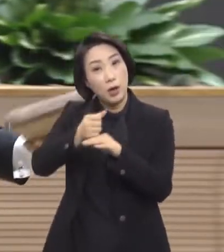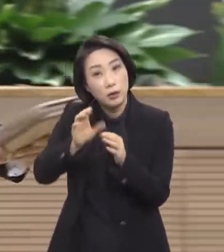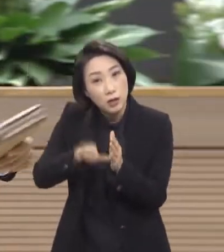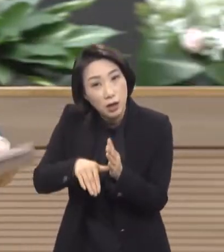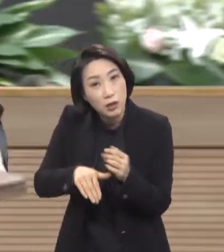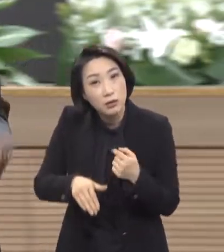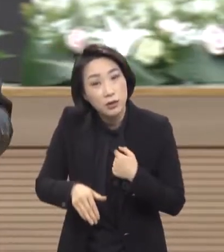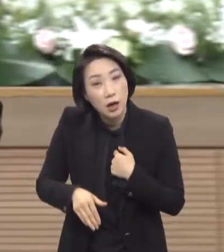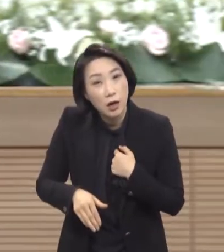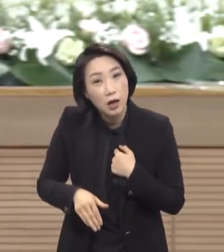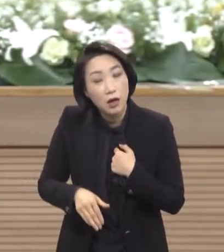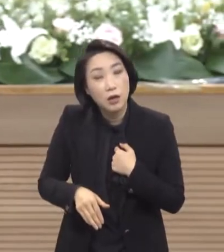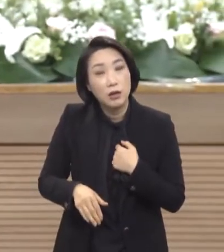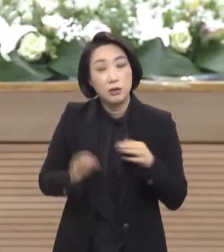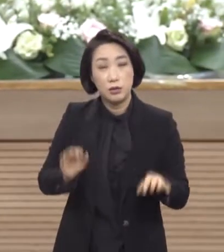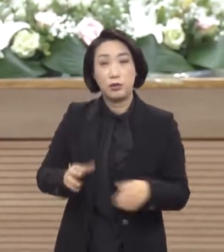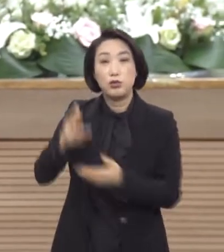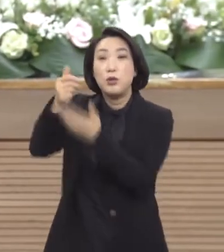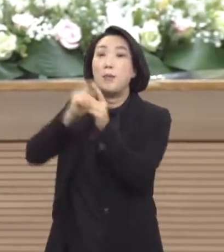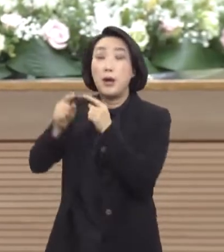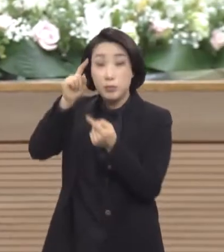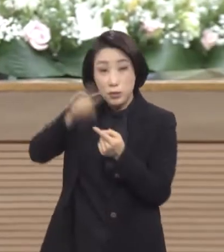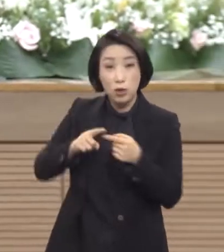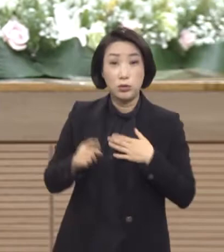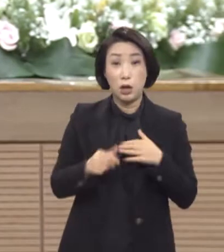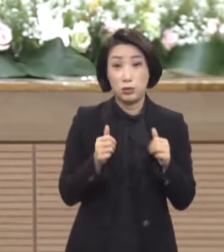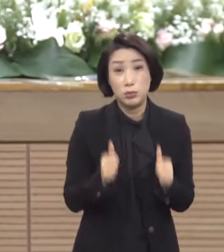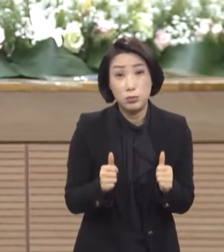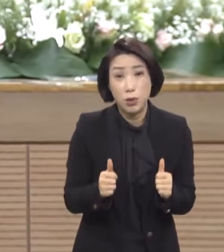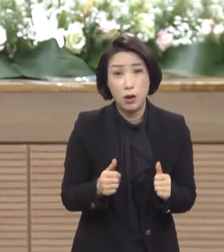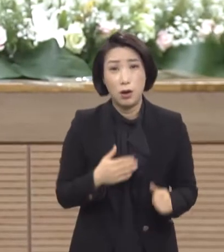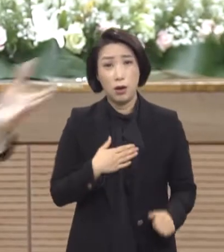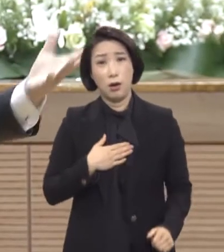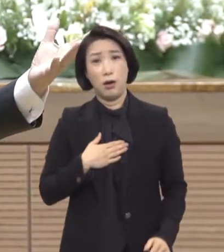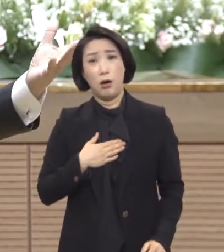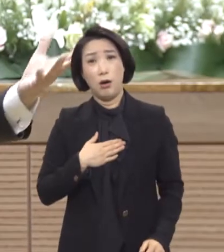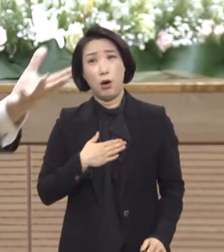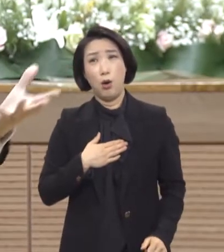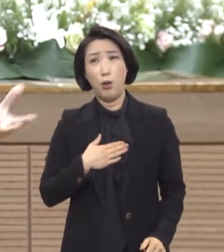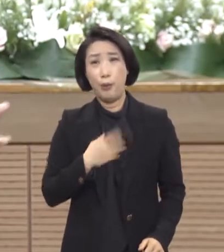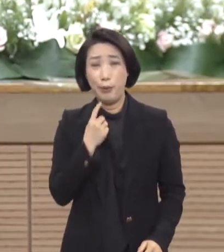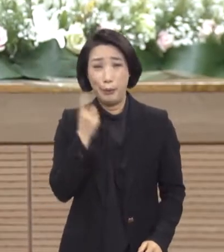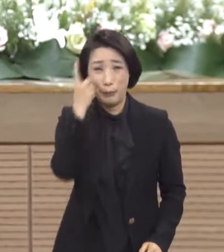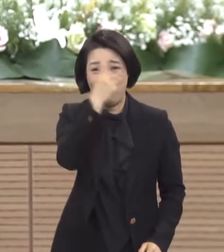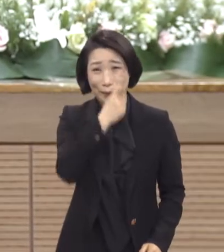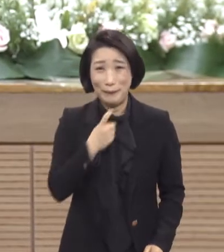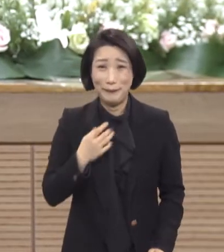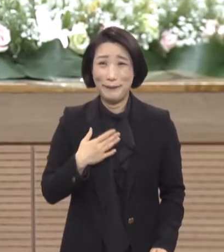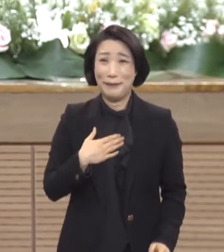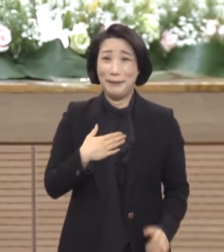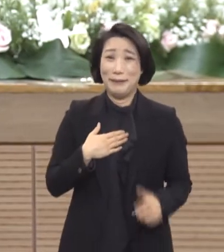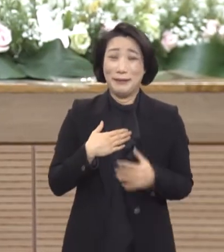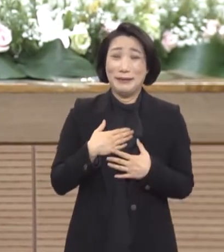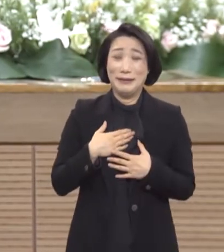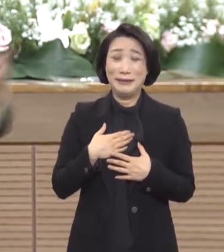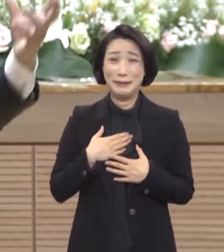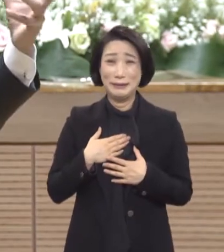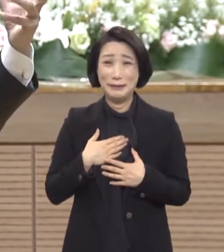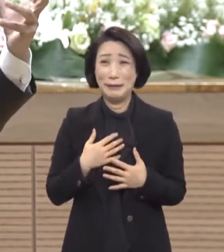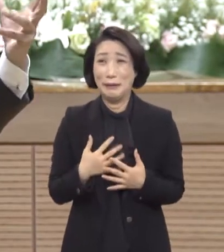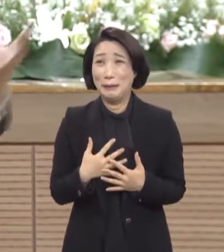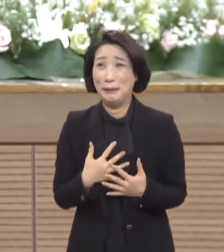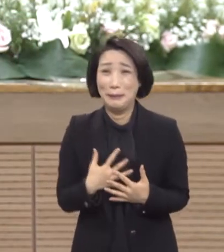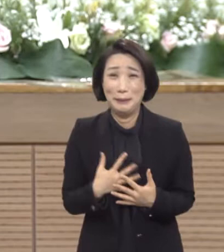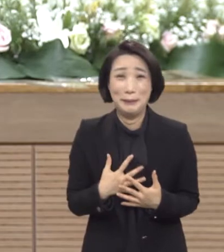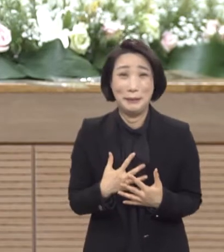날에 내가 한 그 말이 너를 심판해. 막 오금이 저려오잖아요. 가슴이 막